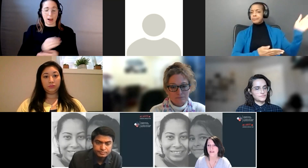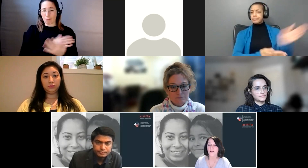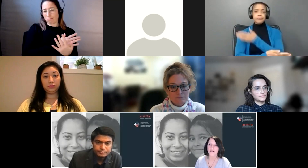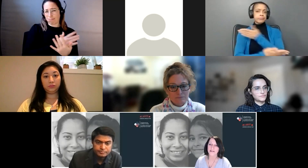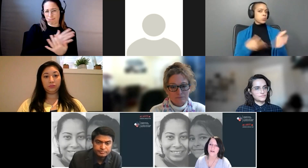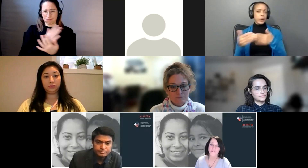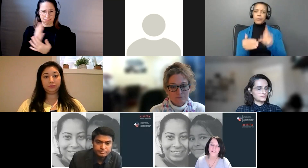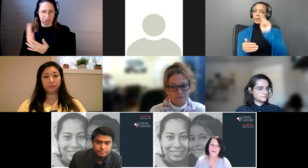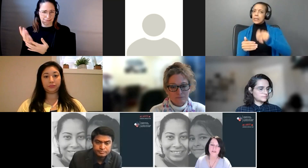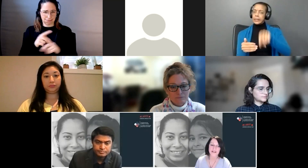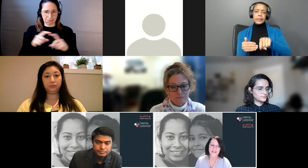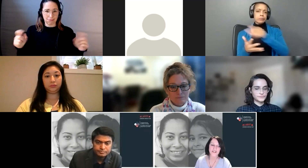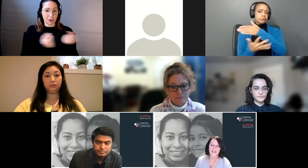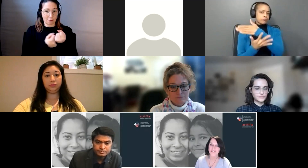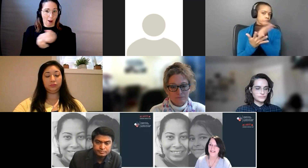de support